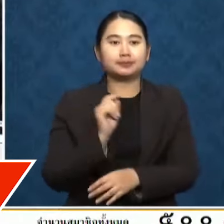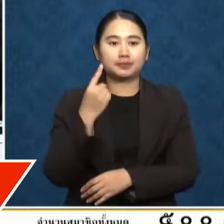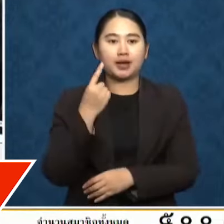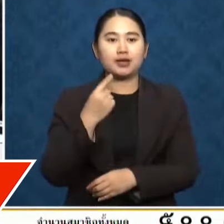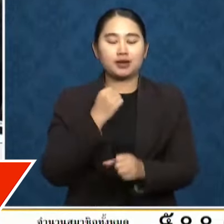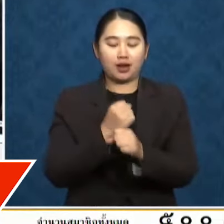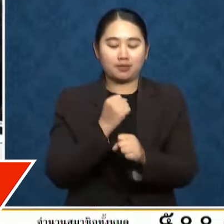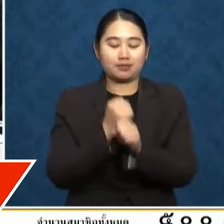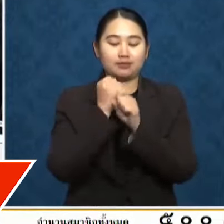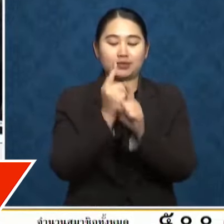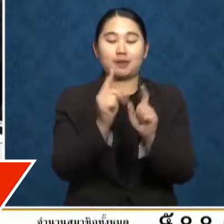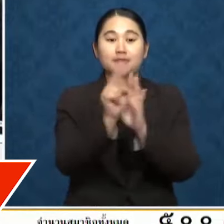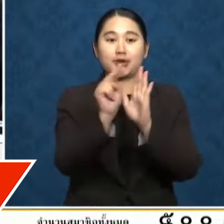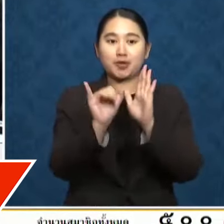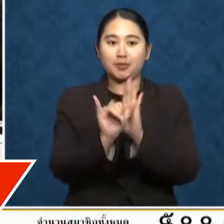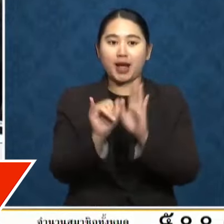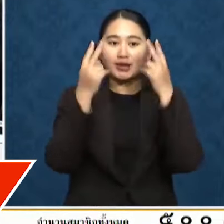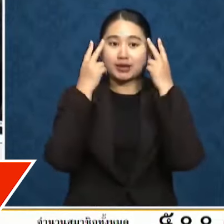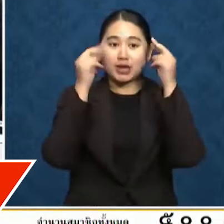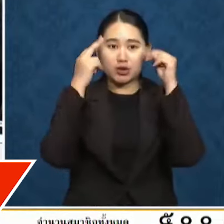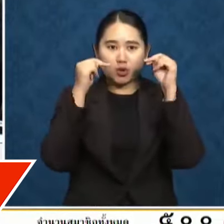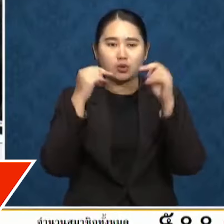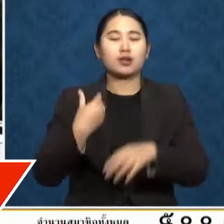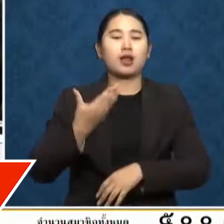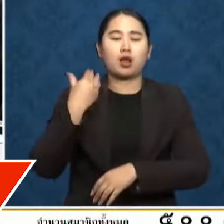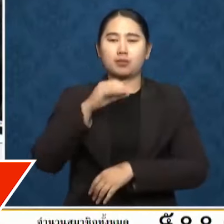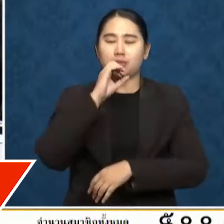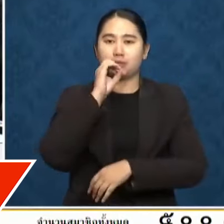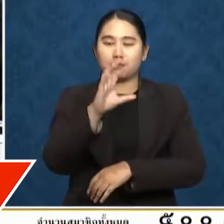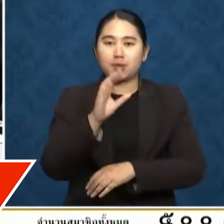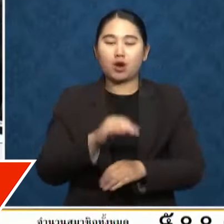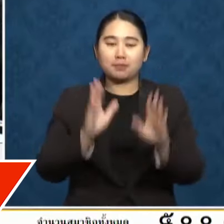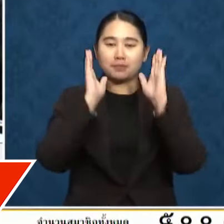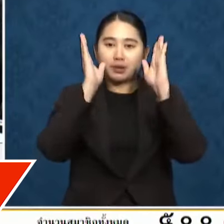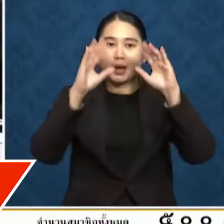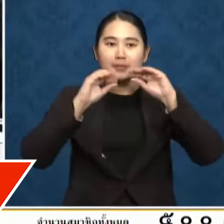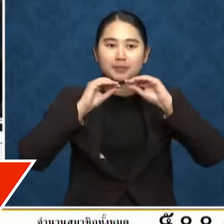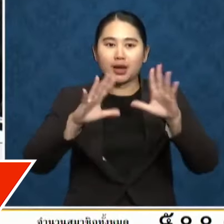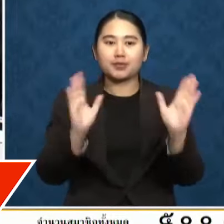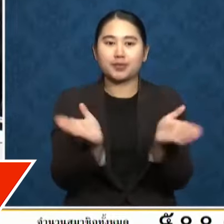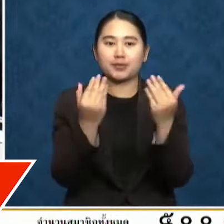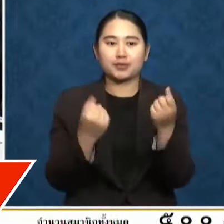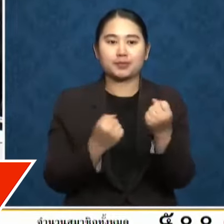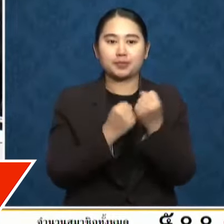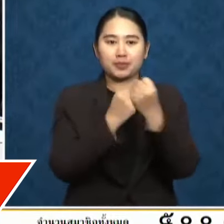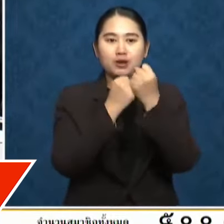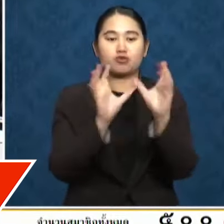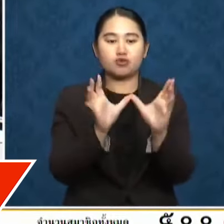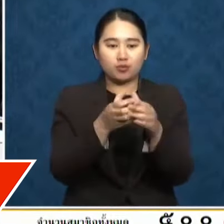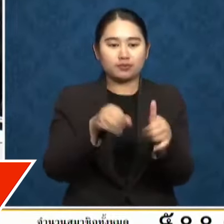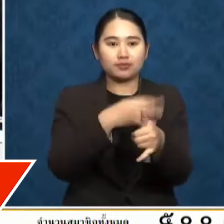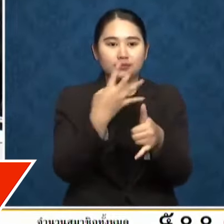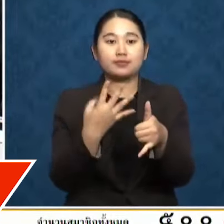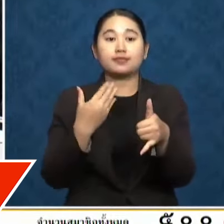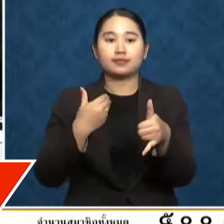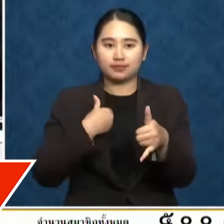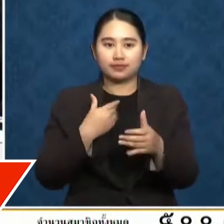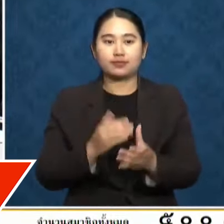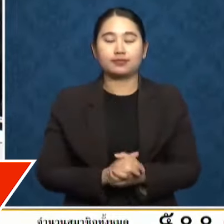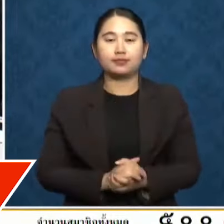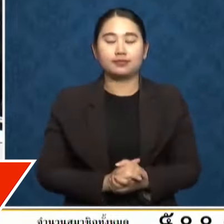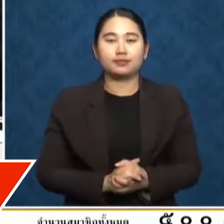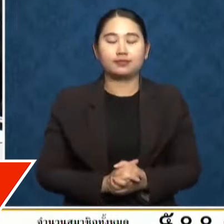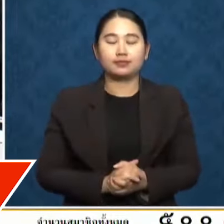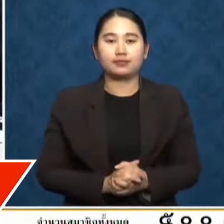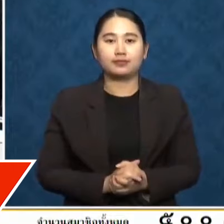ทำตานโยบายของทานในยกที่ได้ให้สัญญาติปราชาคมว่าจะพระดันวื่องนี้อย่เต็ที่สิ่นี้